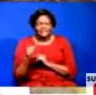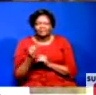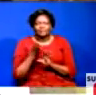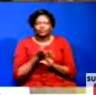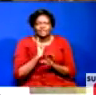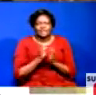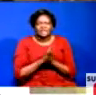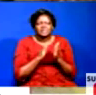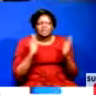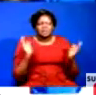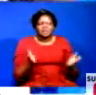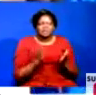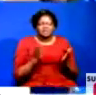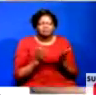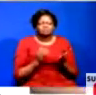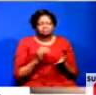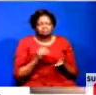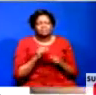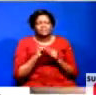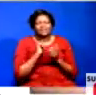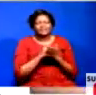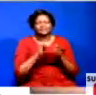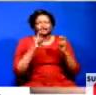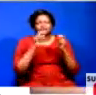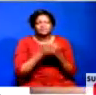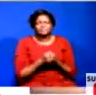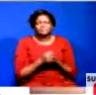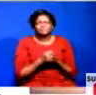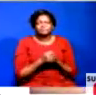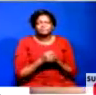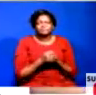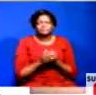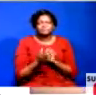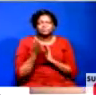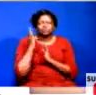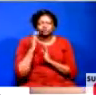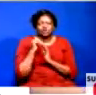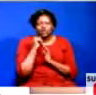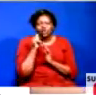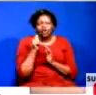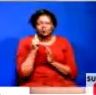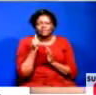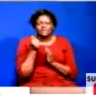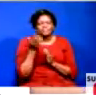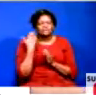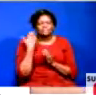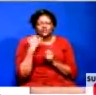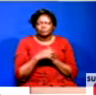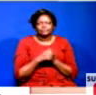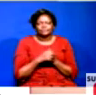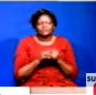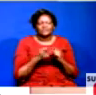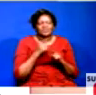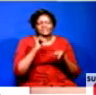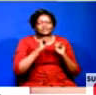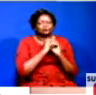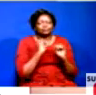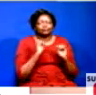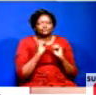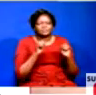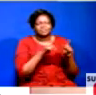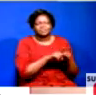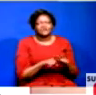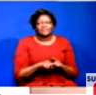kuhimiza urazini kuhusu swala hilo. She has security, not just the former first lady, even